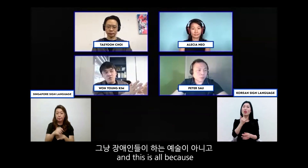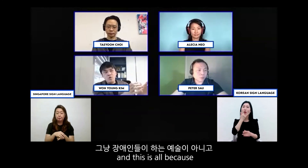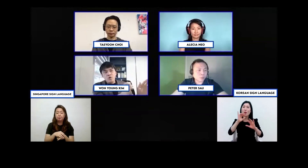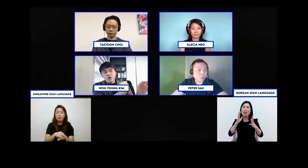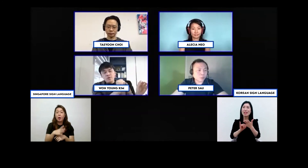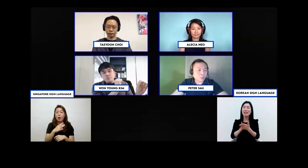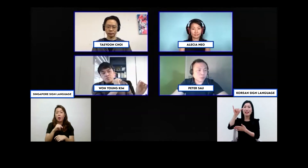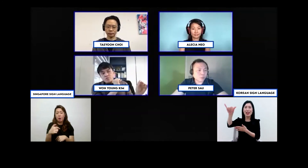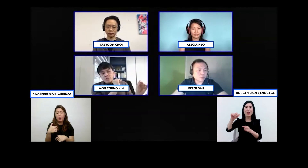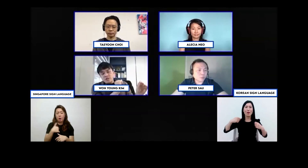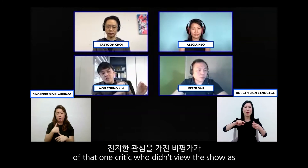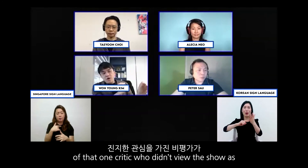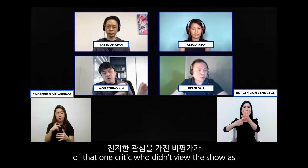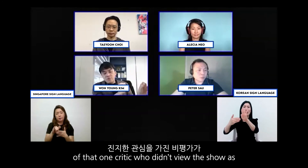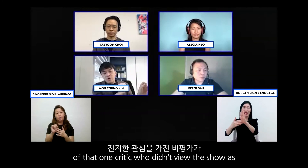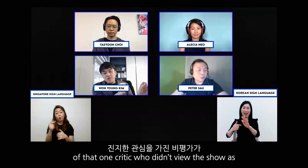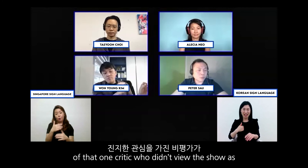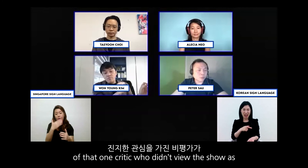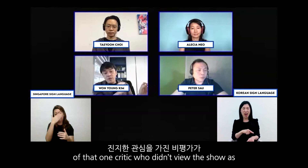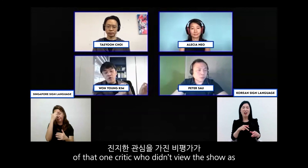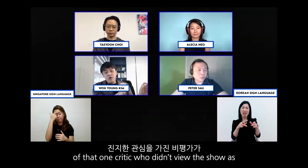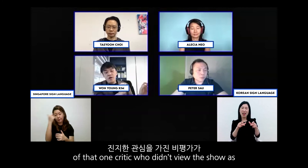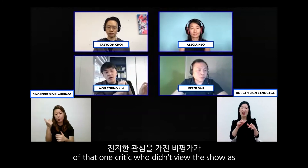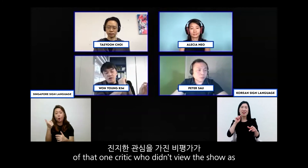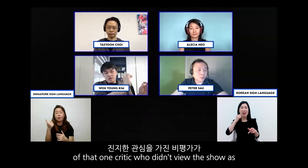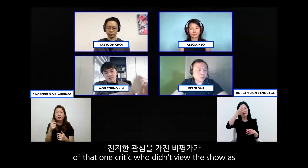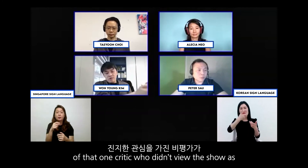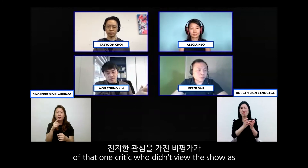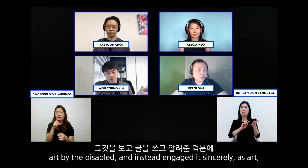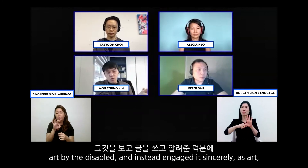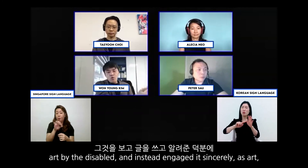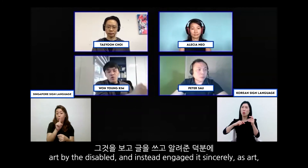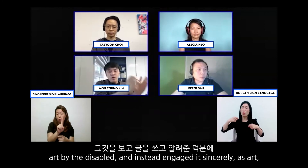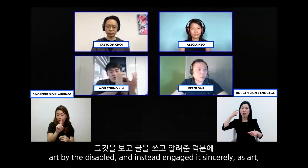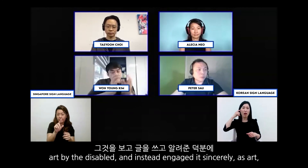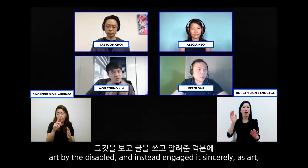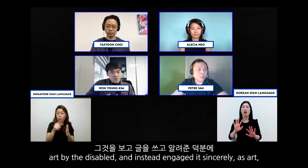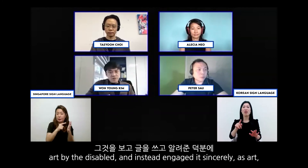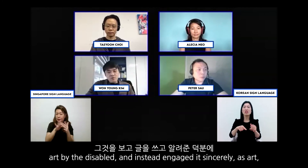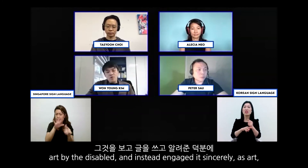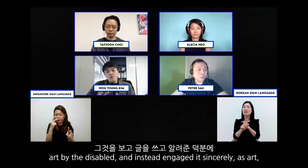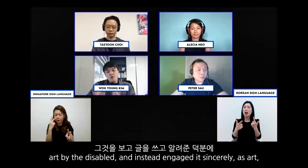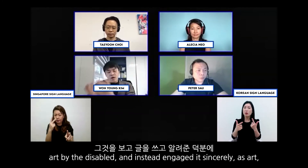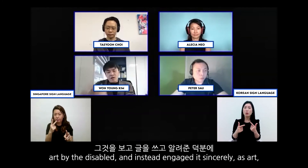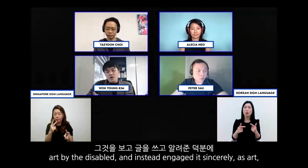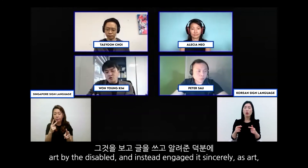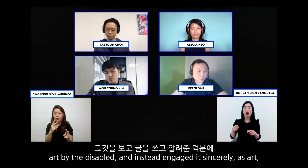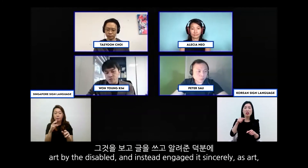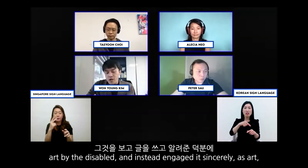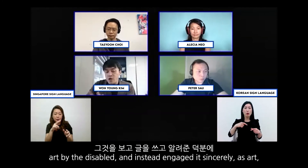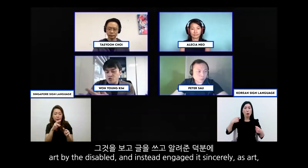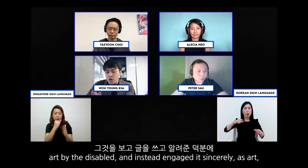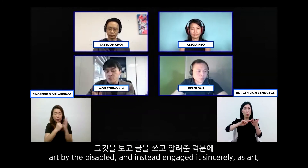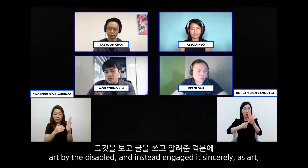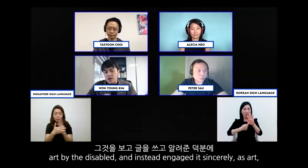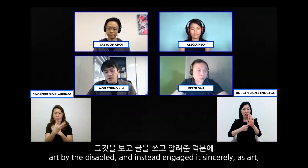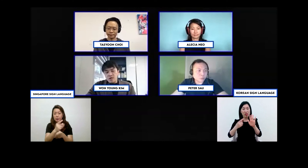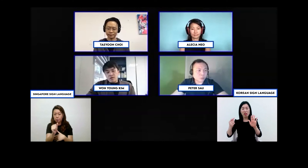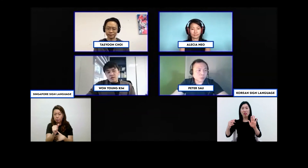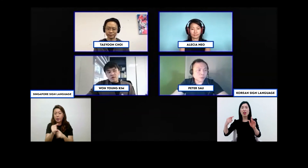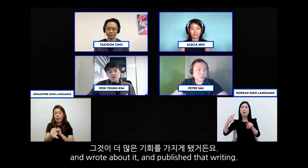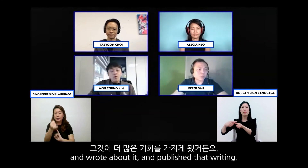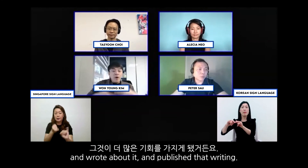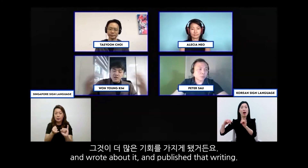예술이 아니고 진지한 관심을 가진 비평가가 그것을 보고 글을 쓰고 알려준